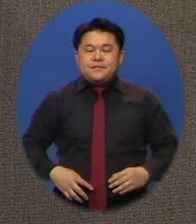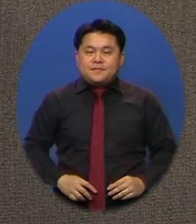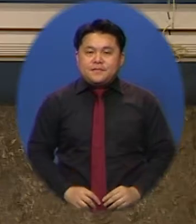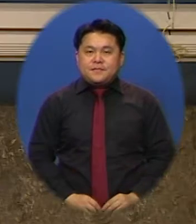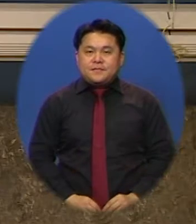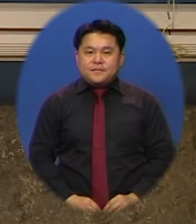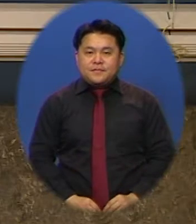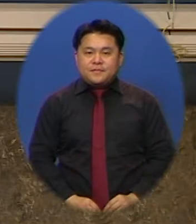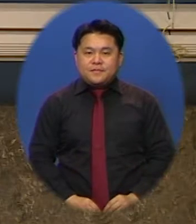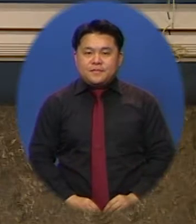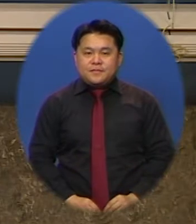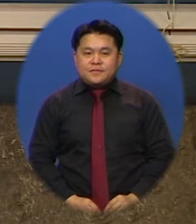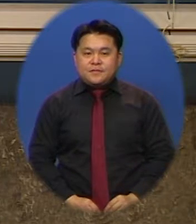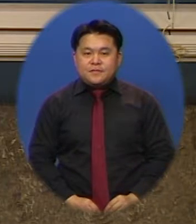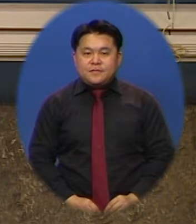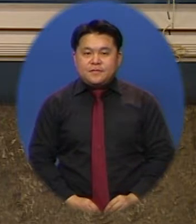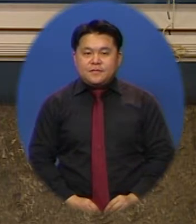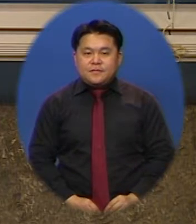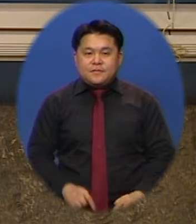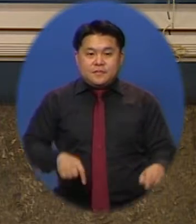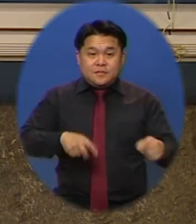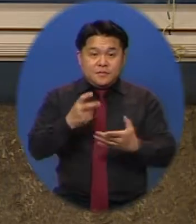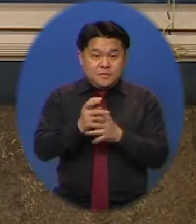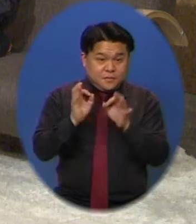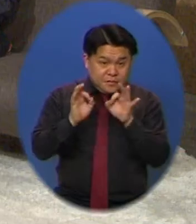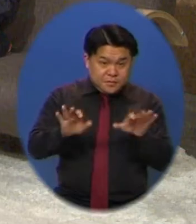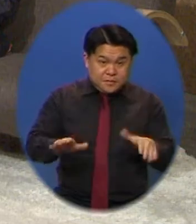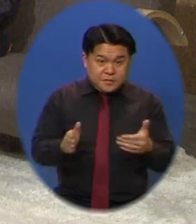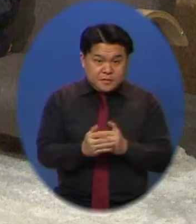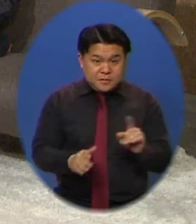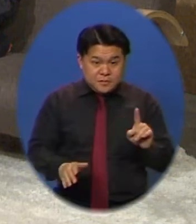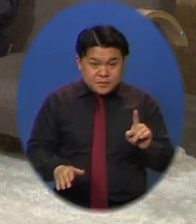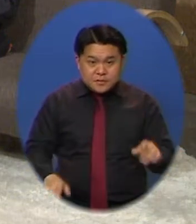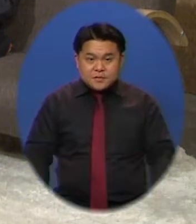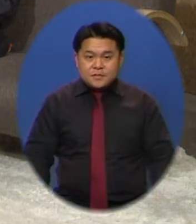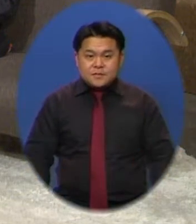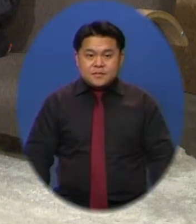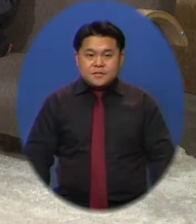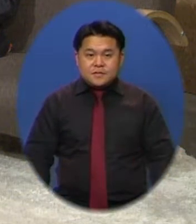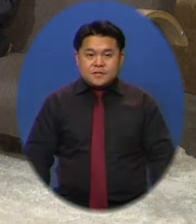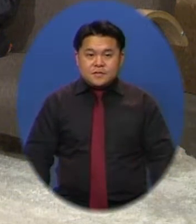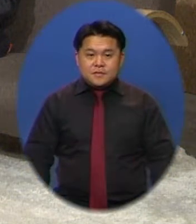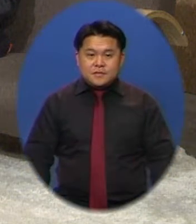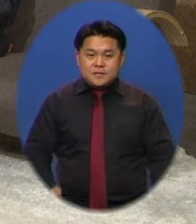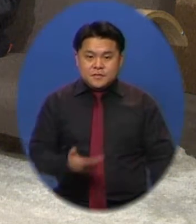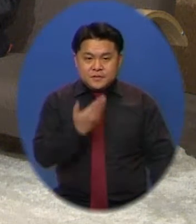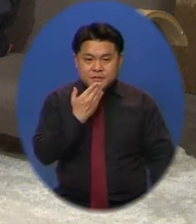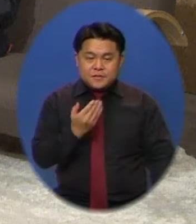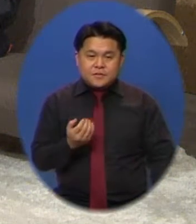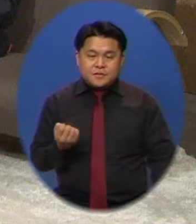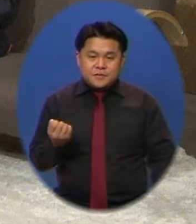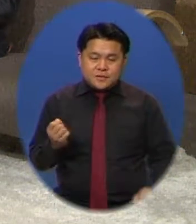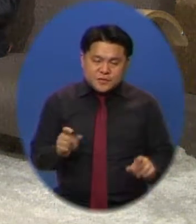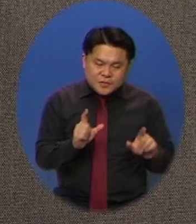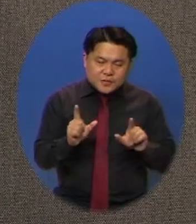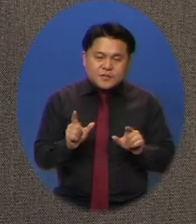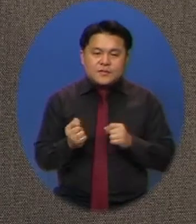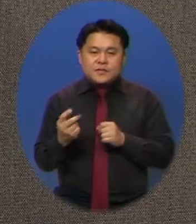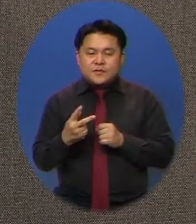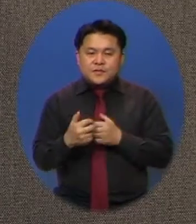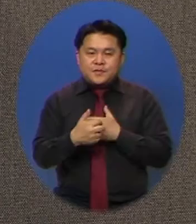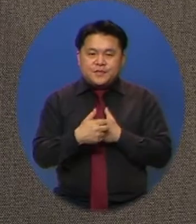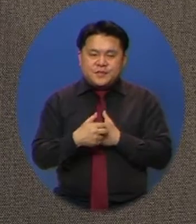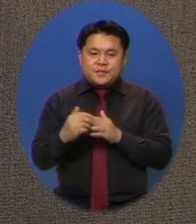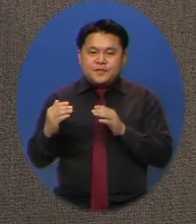개편을 했습니다. 이 정책에 의해서 지금까지는 생계, 의료, 주거,